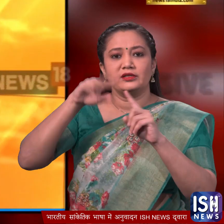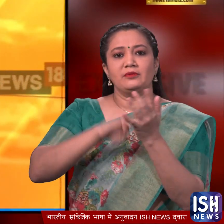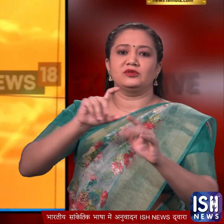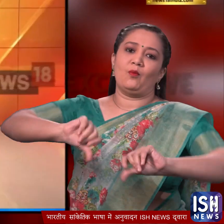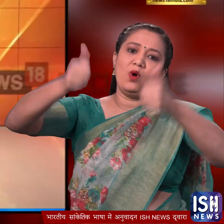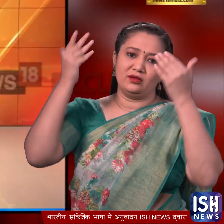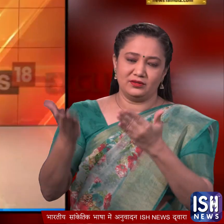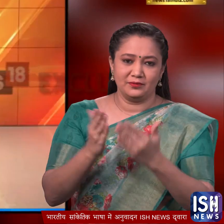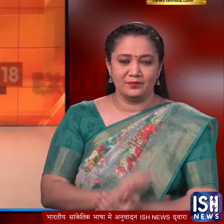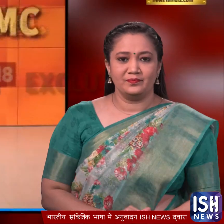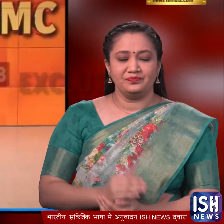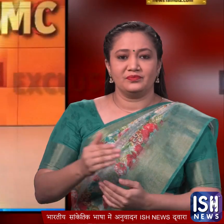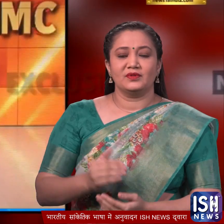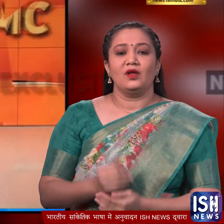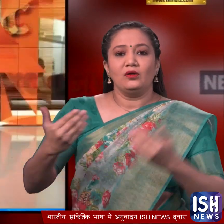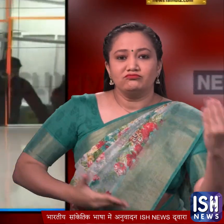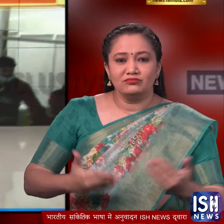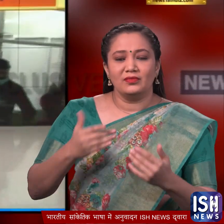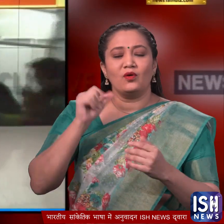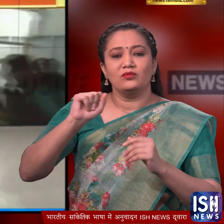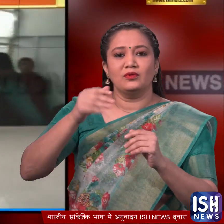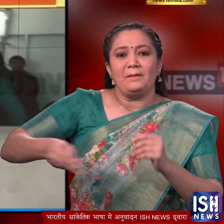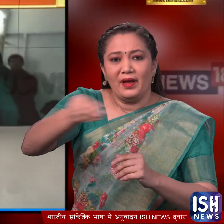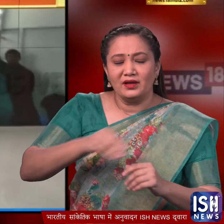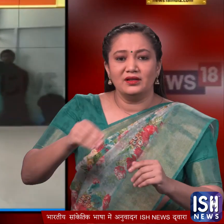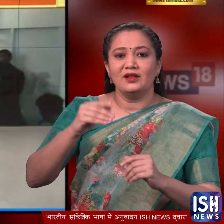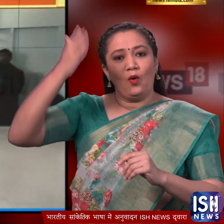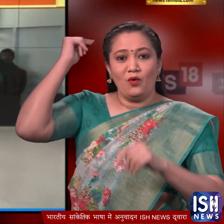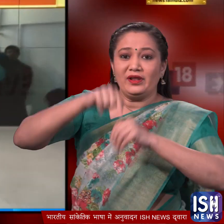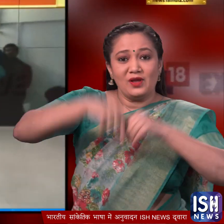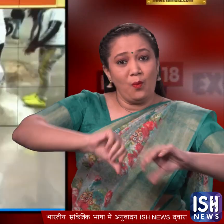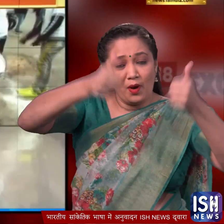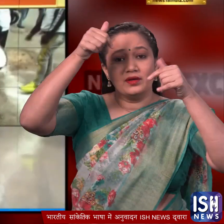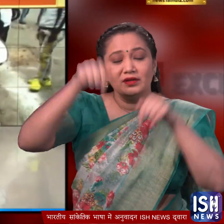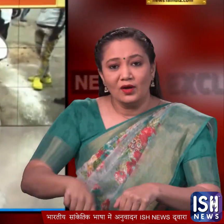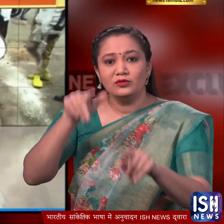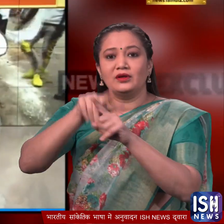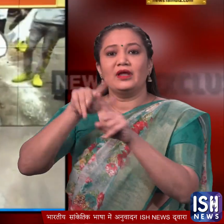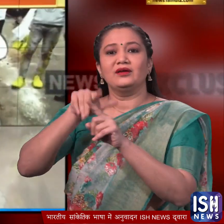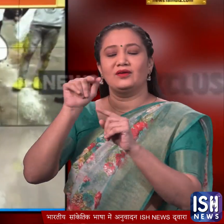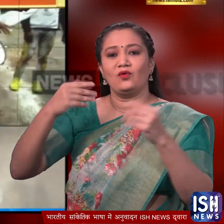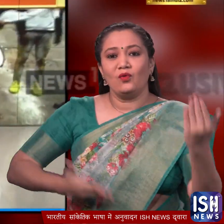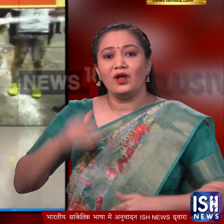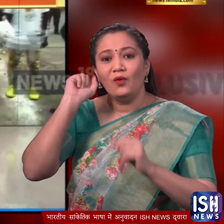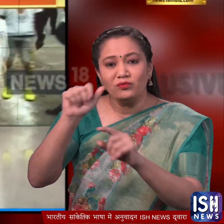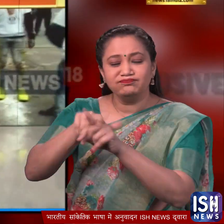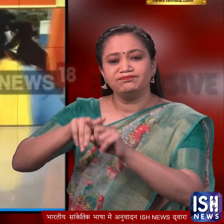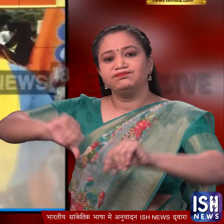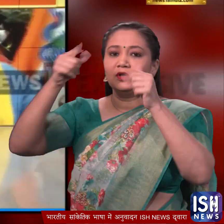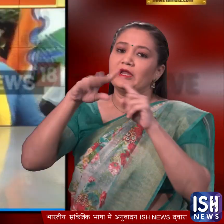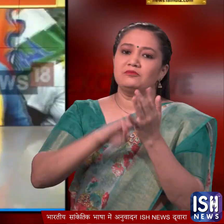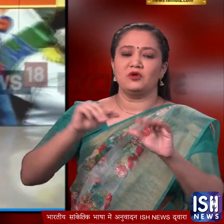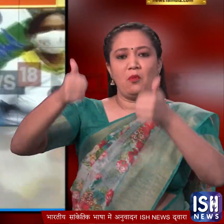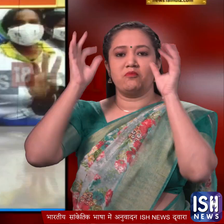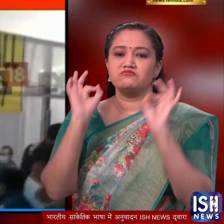से टीएमसी का दबदबा रहा। बंगाल विधानसभा चुनाव में जीत के करीब 7 महीने बाद टीएमसी ने कोलकाता नगर निगम के चुनाव में भी